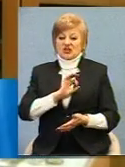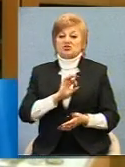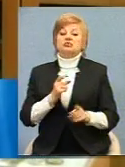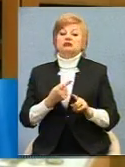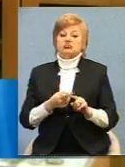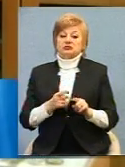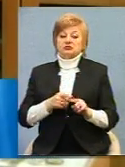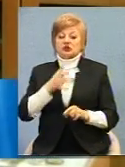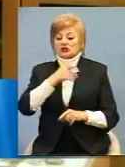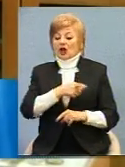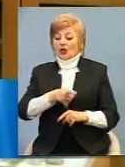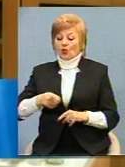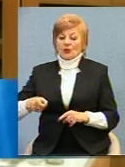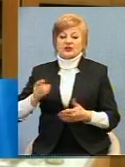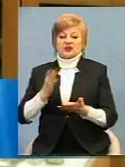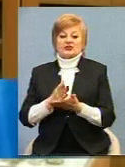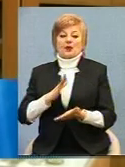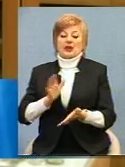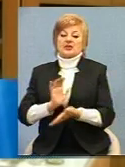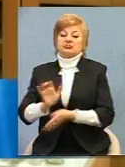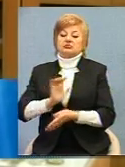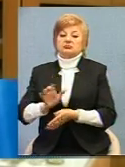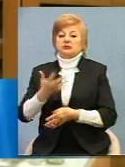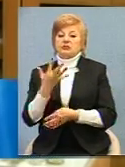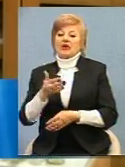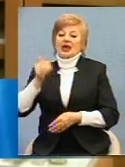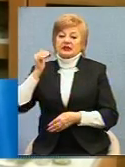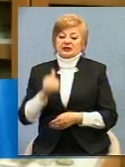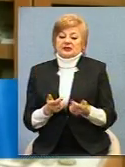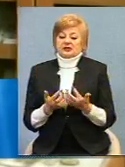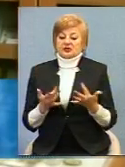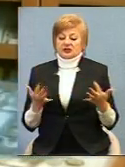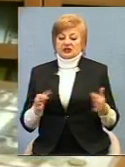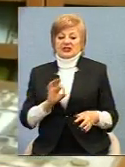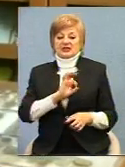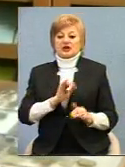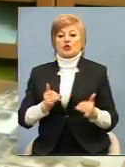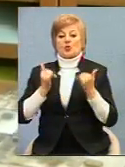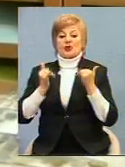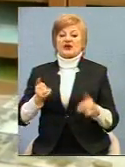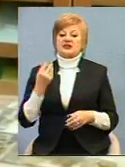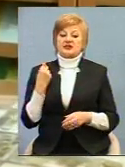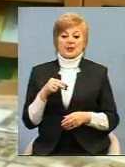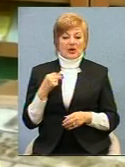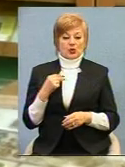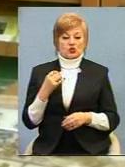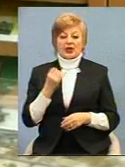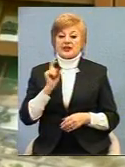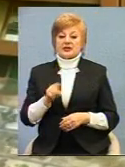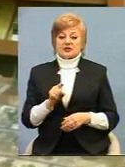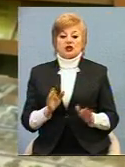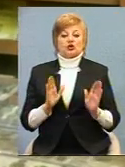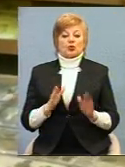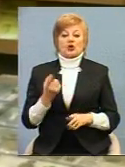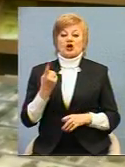роки існування галузі було виготовлено близько 5 тисяч значків, присвячених Запоріжжю. З них всього лише